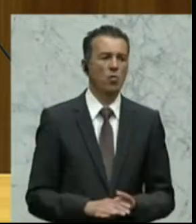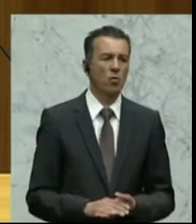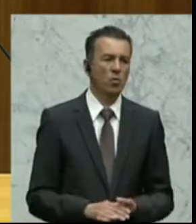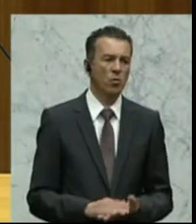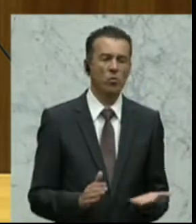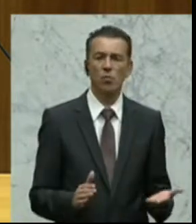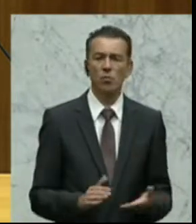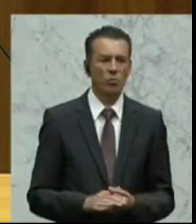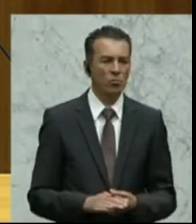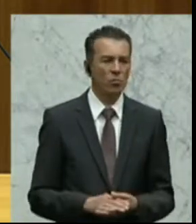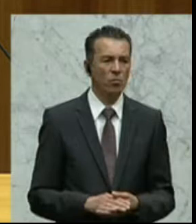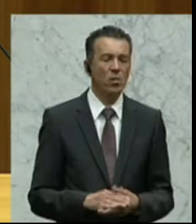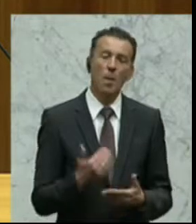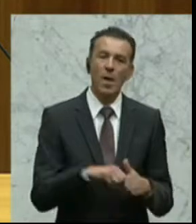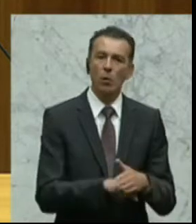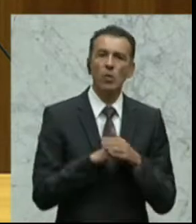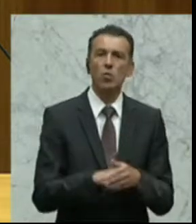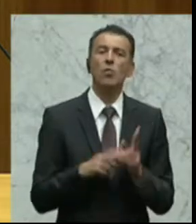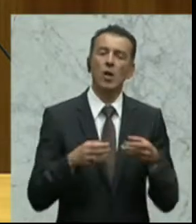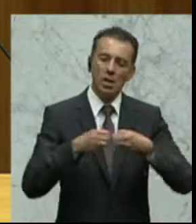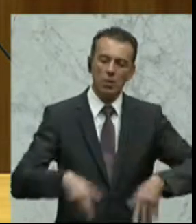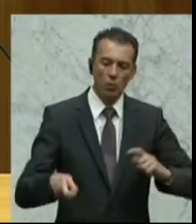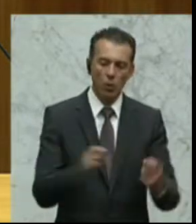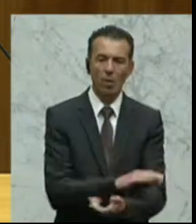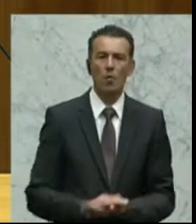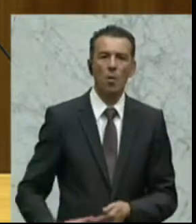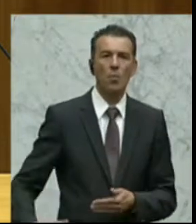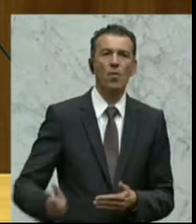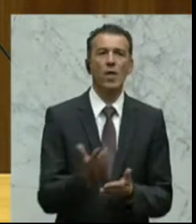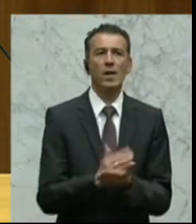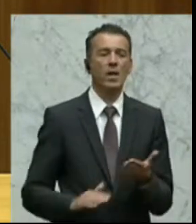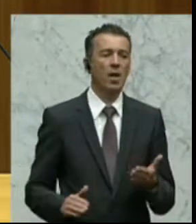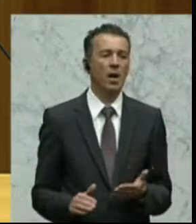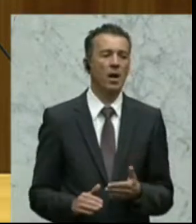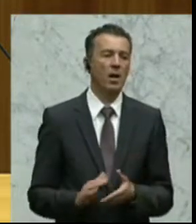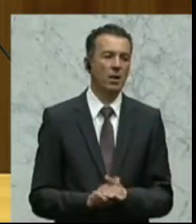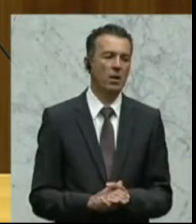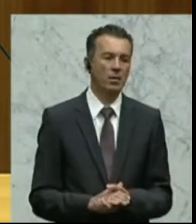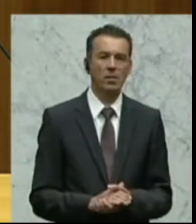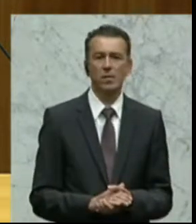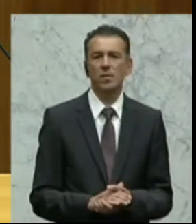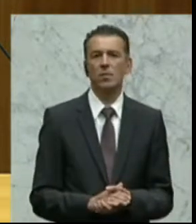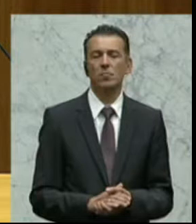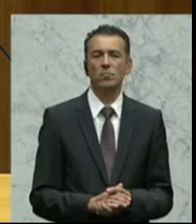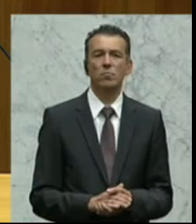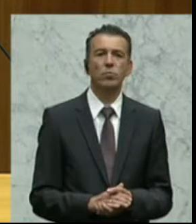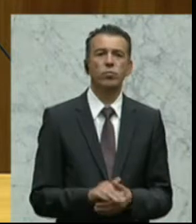wir die Strukturreform auch machen. Zweiter Teil, Registrierkasse, weil es auch von dem aus Ihrer Seite